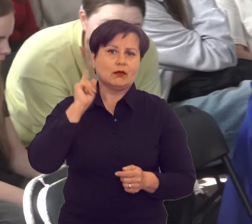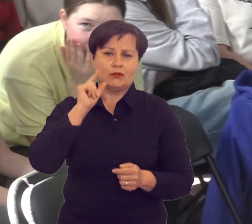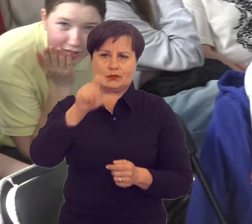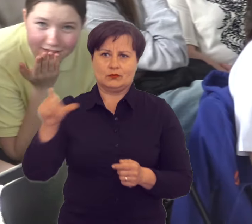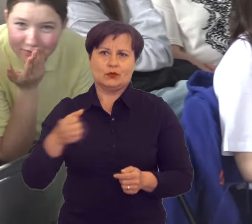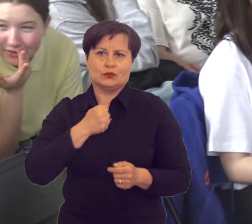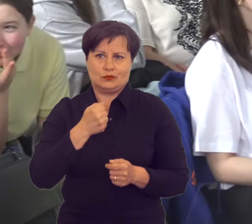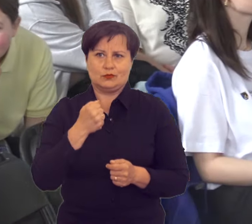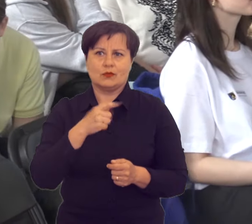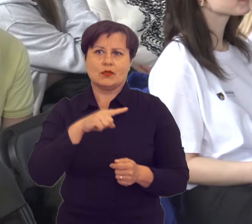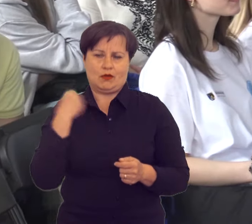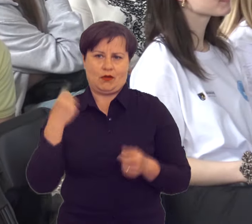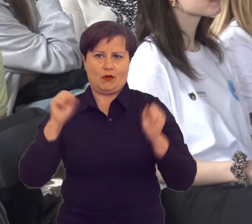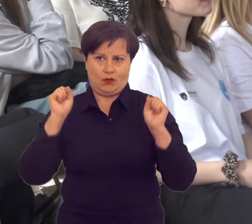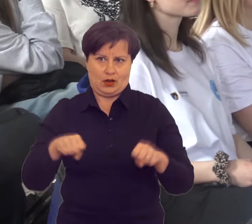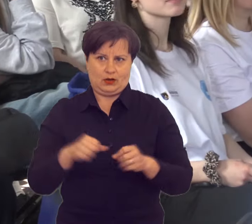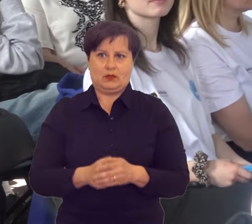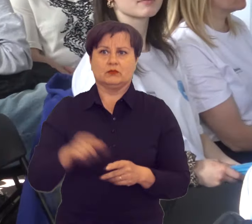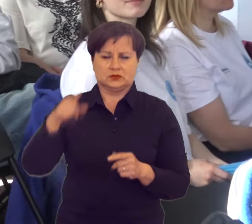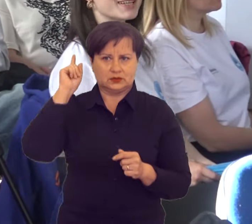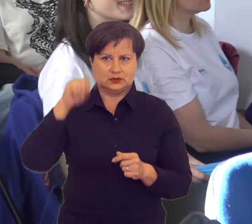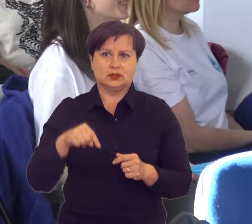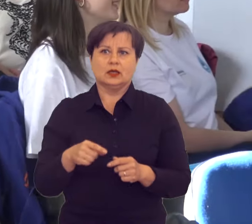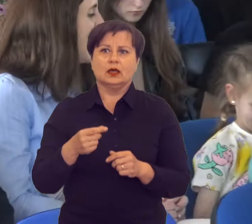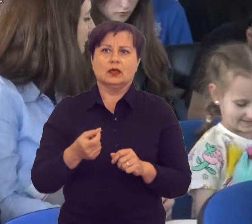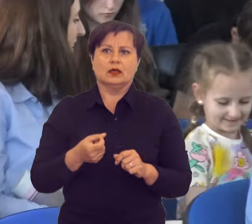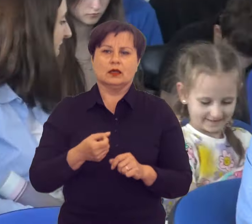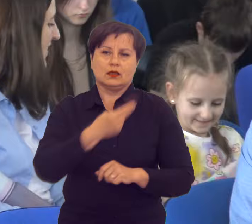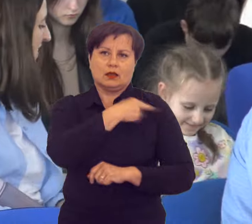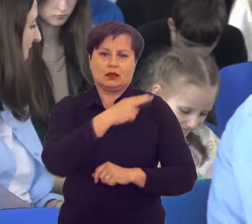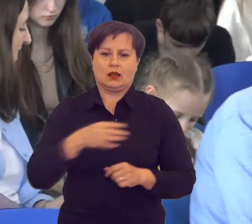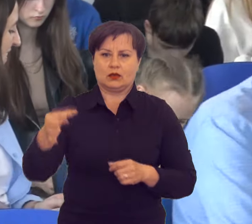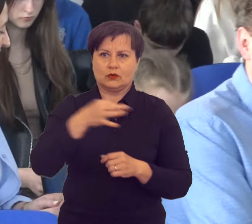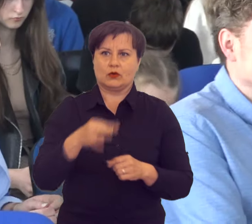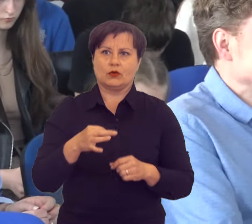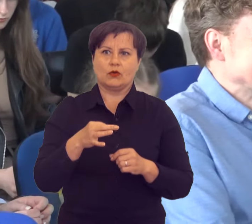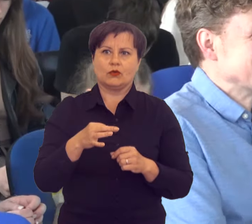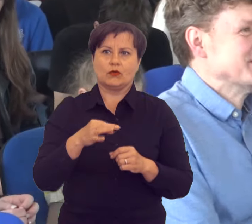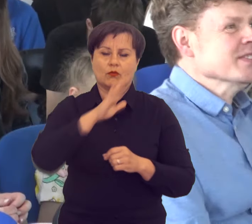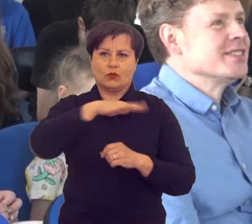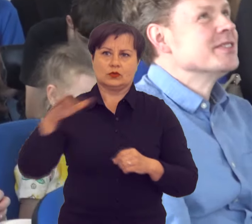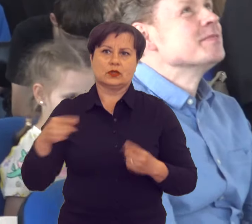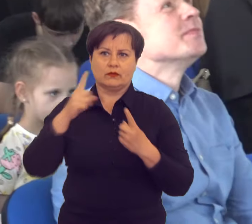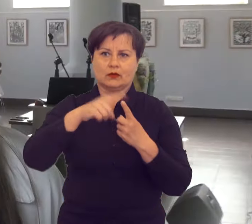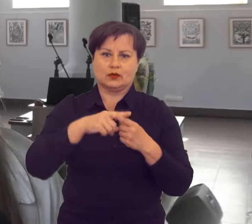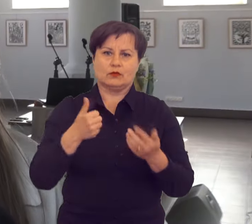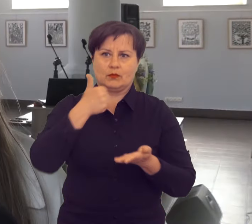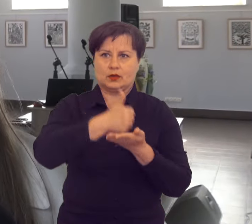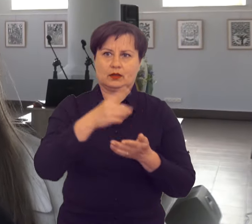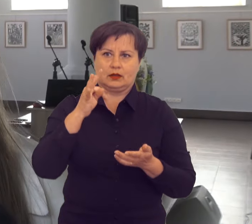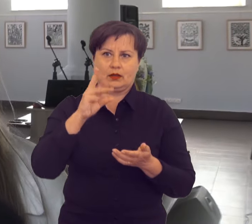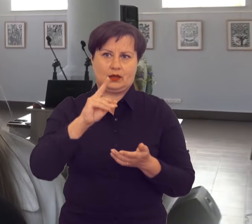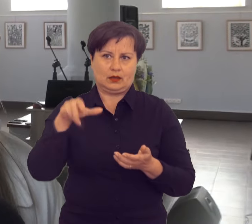turi daug galimybių, įsitikinusi Kėdainių rajono moksleivių tarybos pirmininkė Tėja. Rengiam tokius renginius, kad